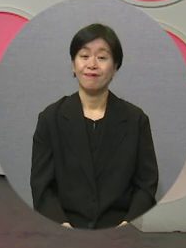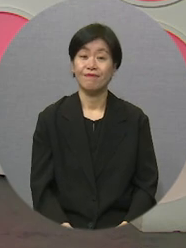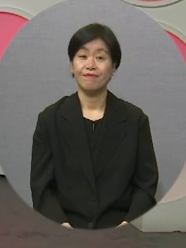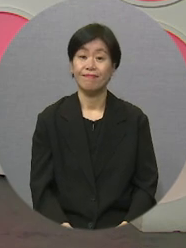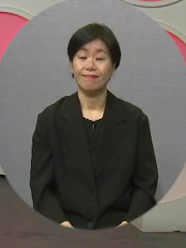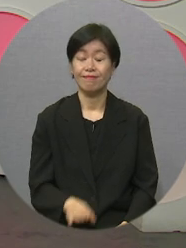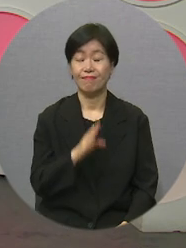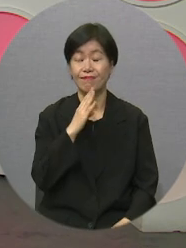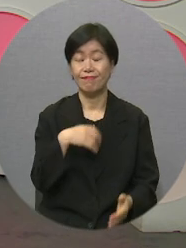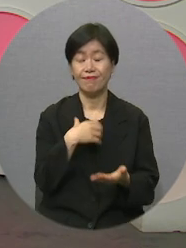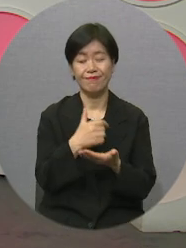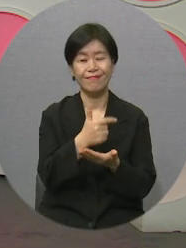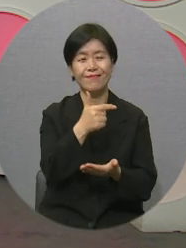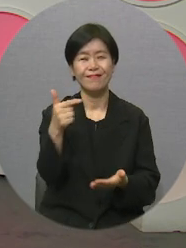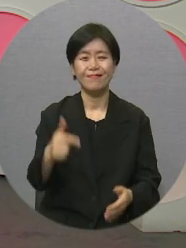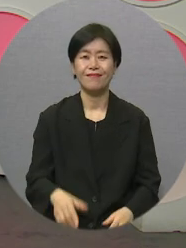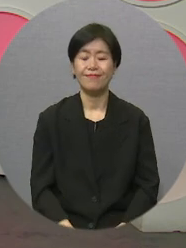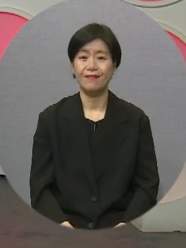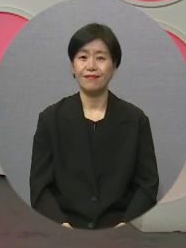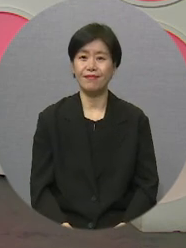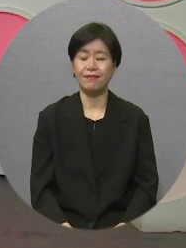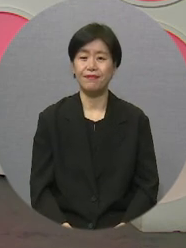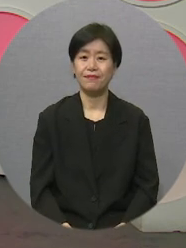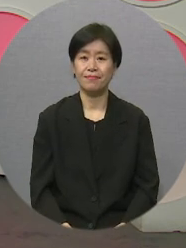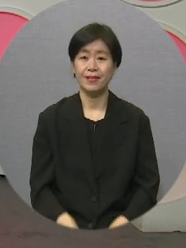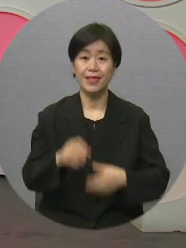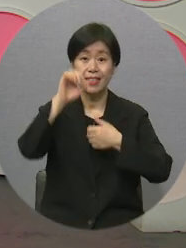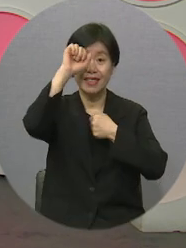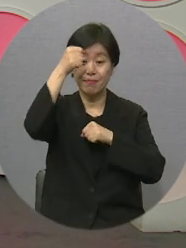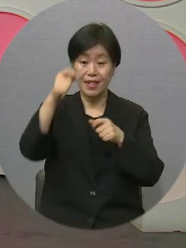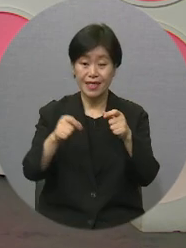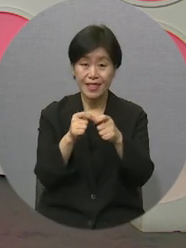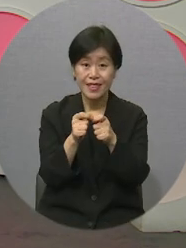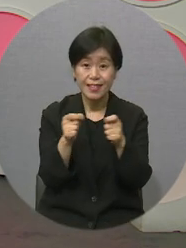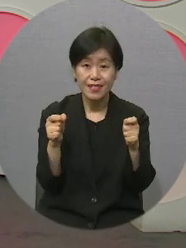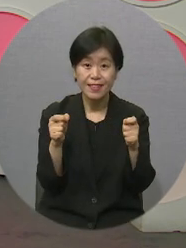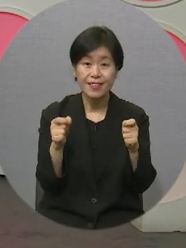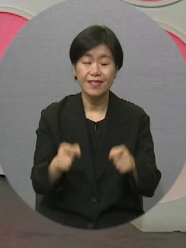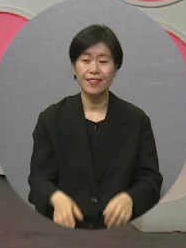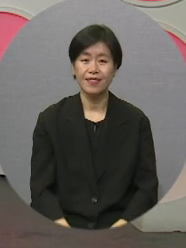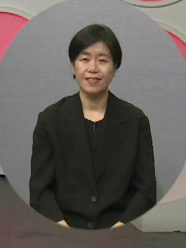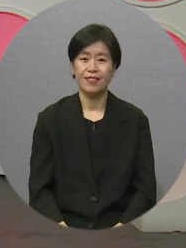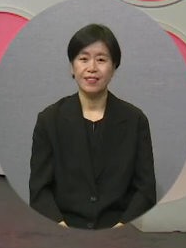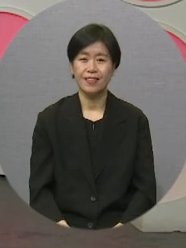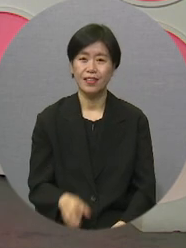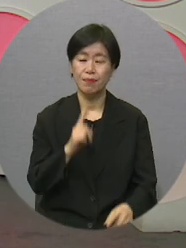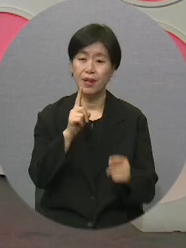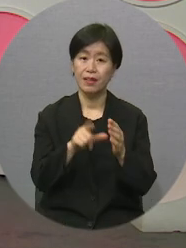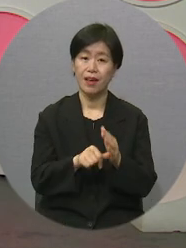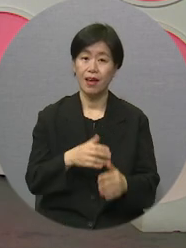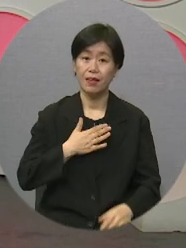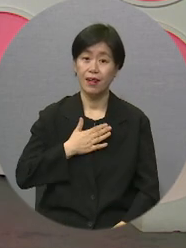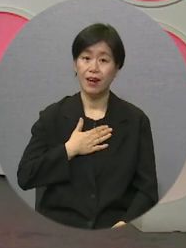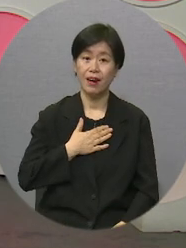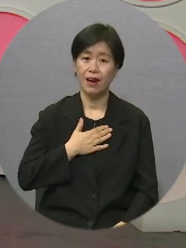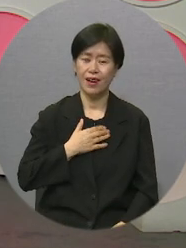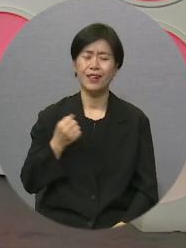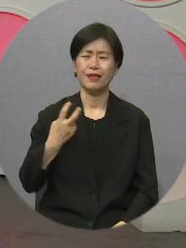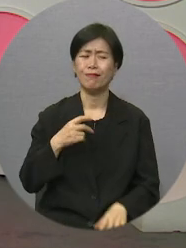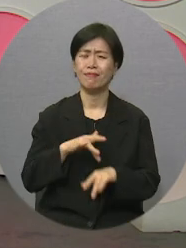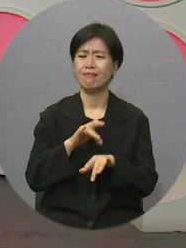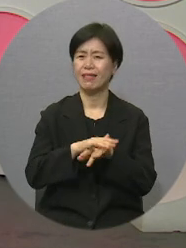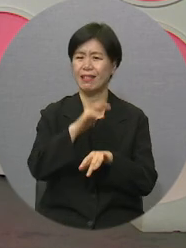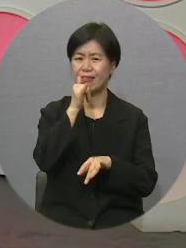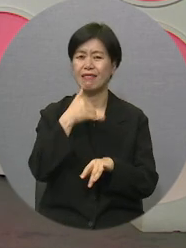아참아 감동이네. 참 신발끈 얘기하니까 예. 네, 저도 신발끈 자주 풀리거든요.